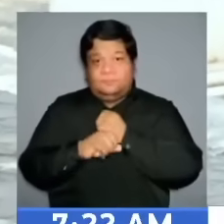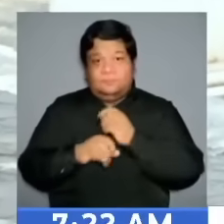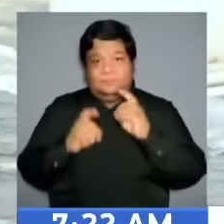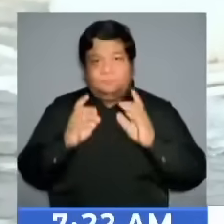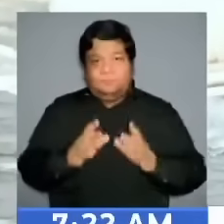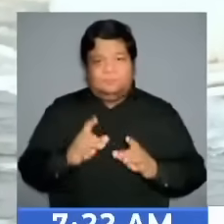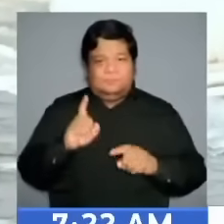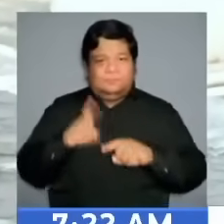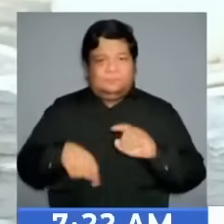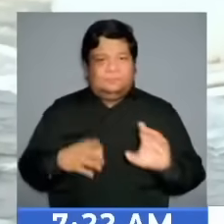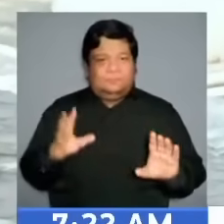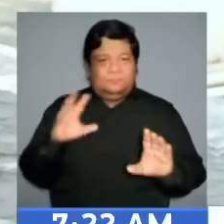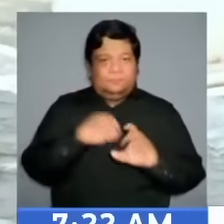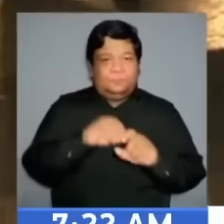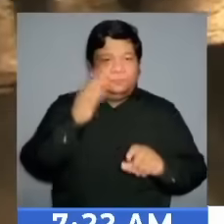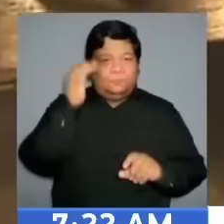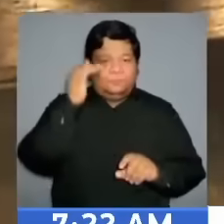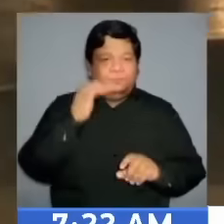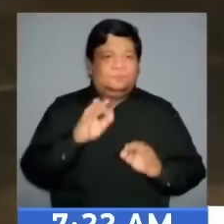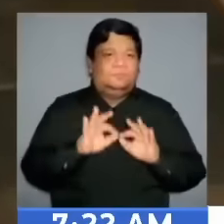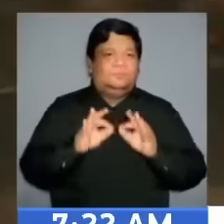pamilya.